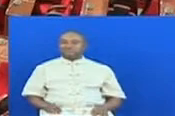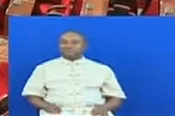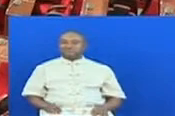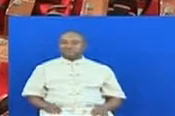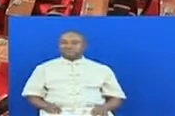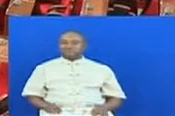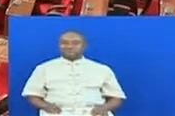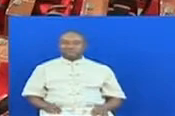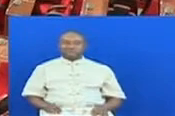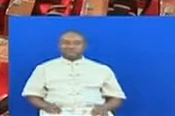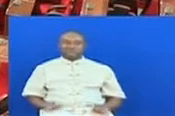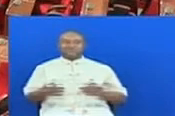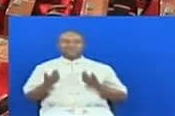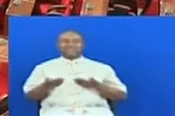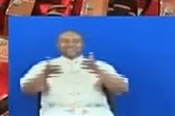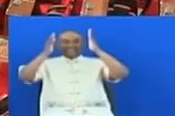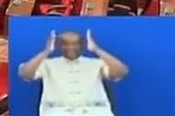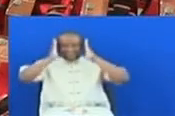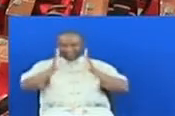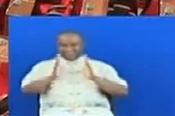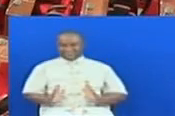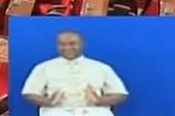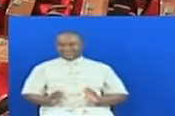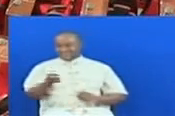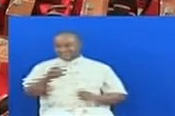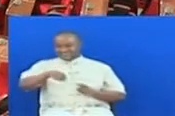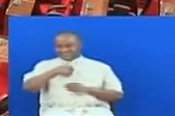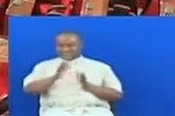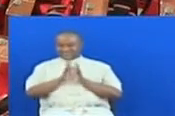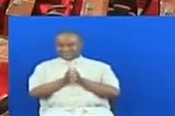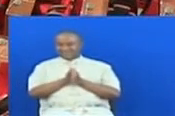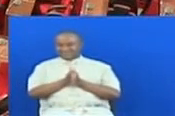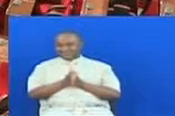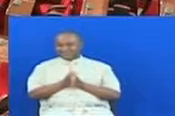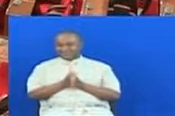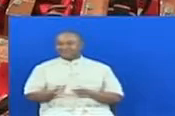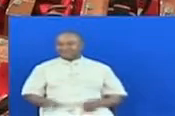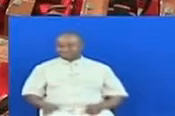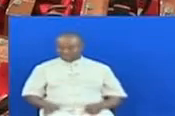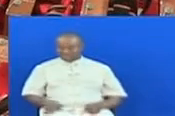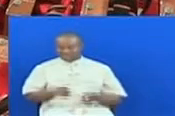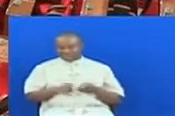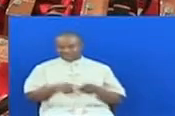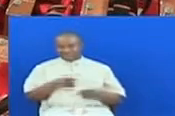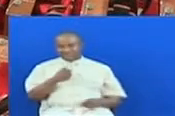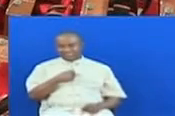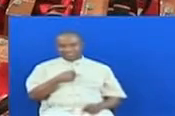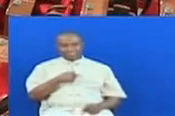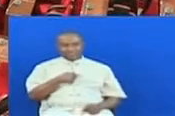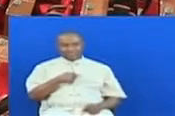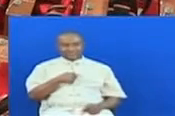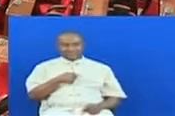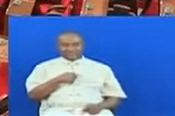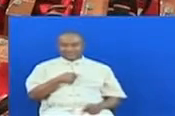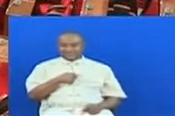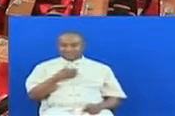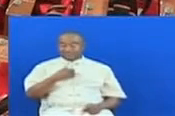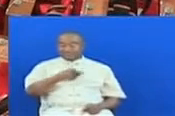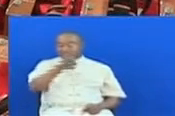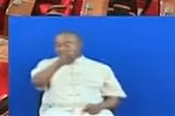Mheshimiwa Mwenyekiti, nashukuru. Mheshimiwa Naibu Spika, nashukuru. Na mimi nianze kwa kumpongeza